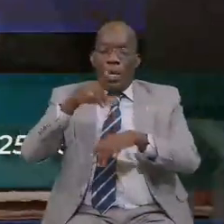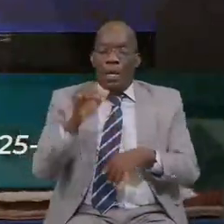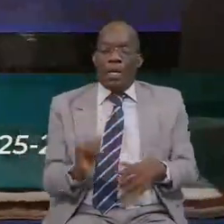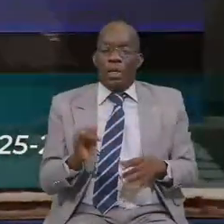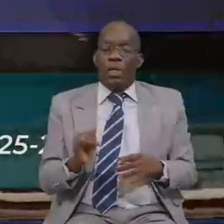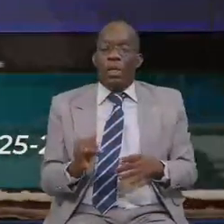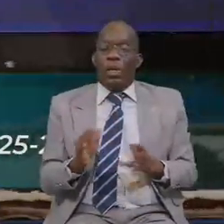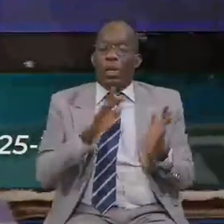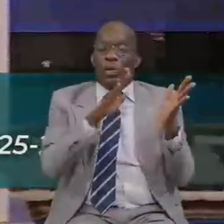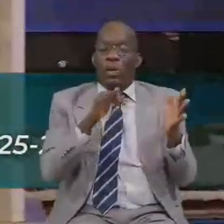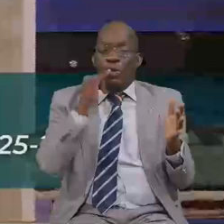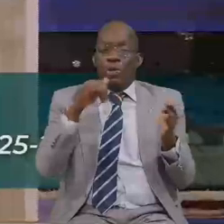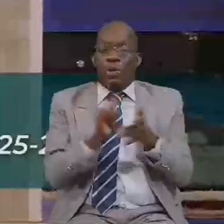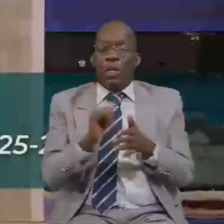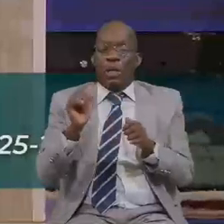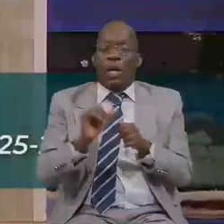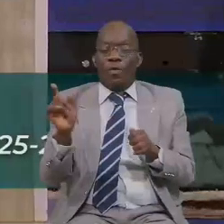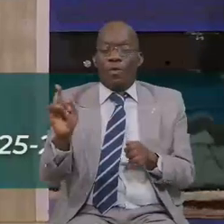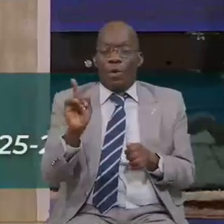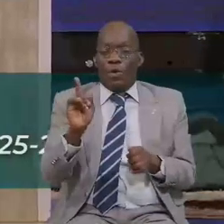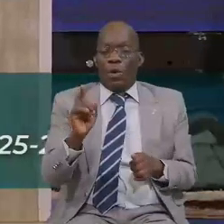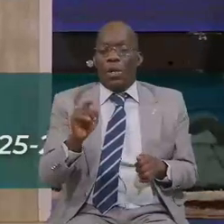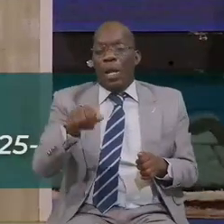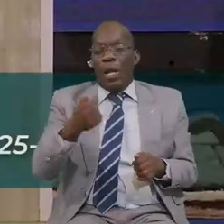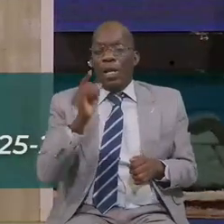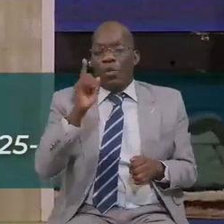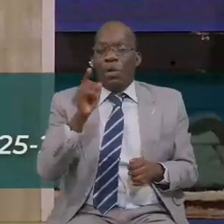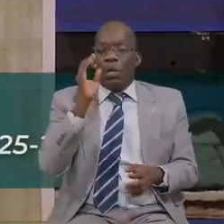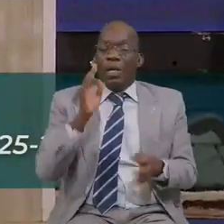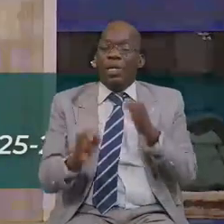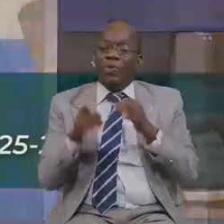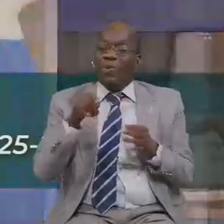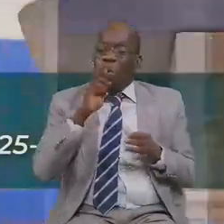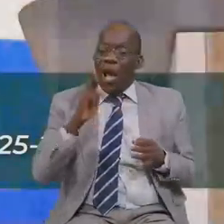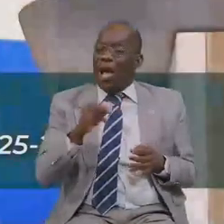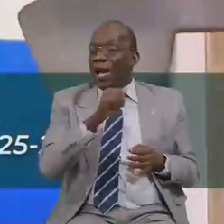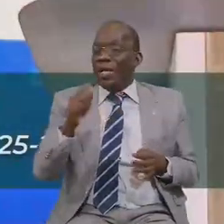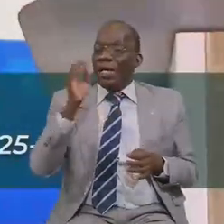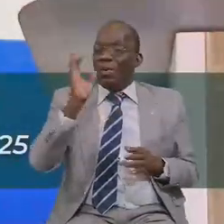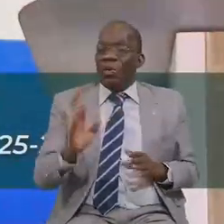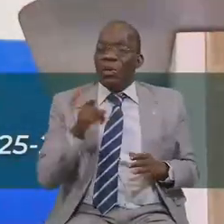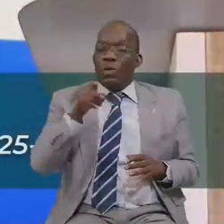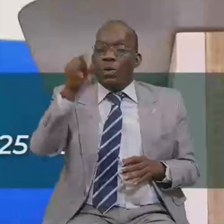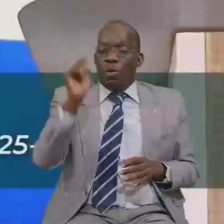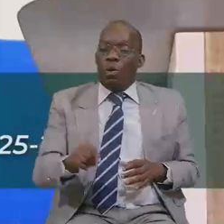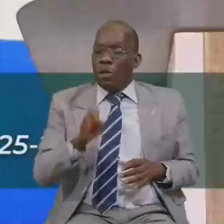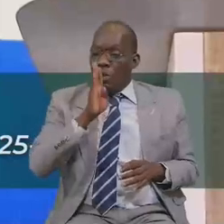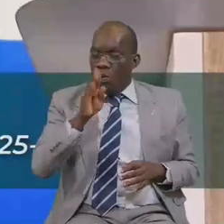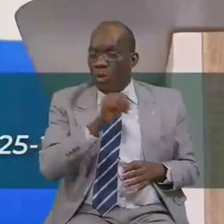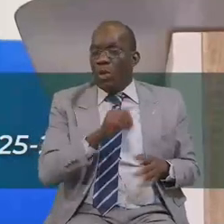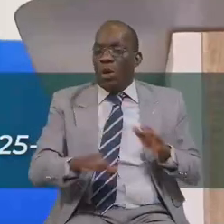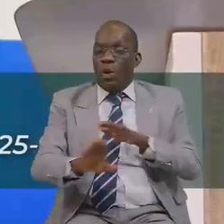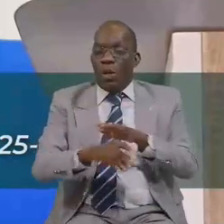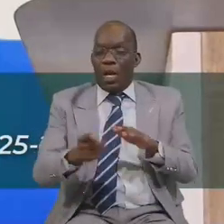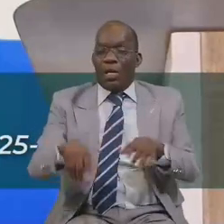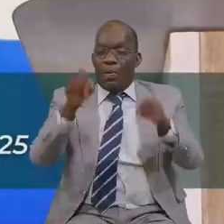quiconque, même si tu es un ministre, tu dois être sous